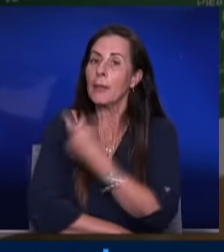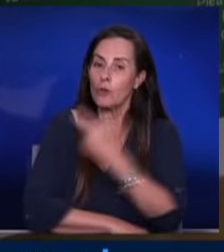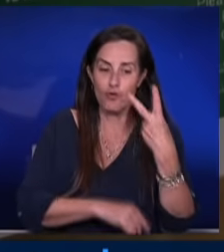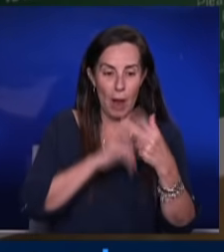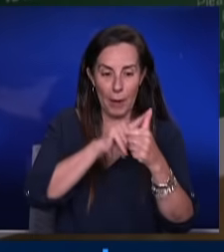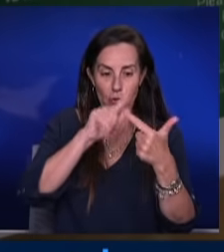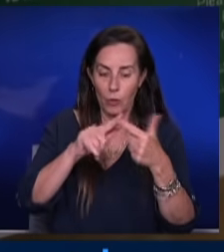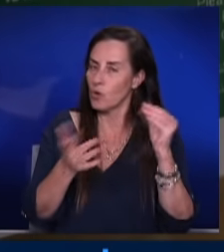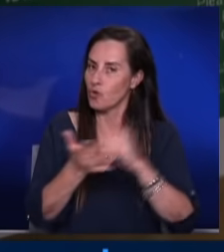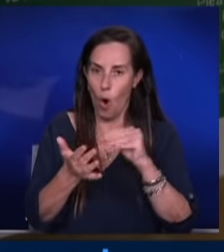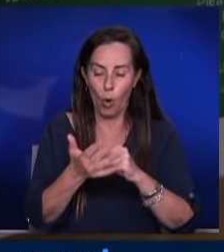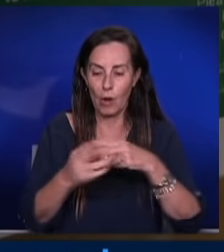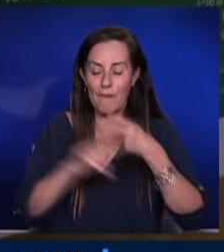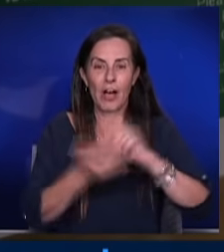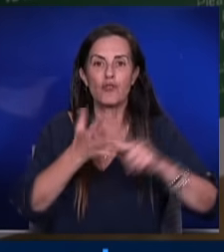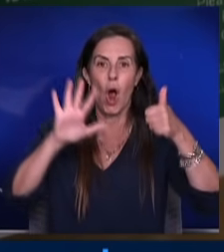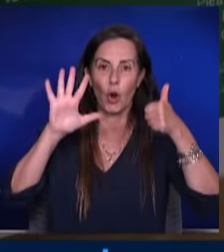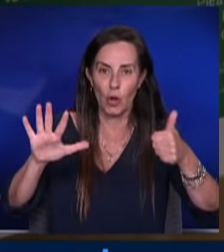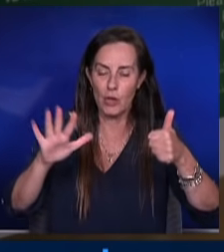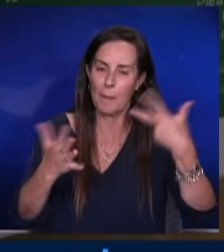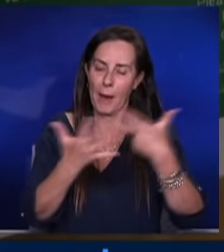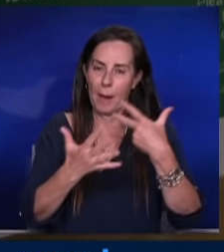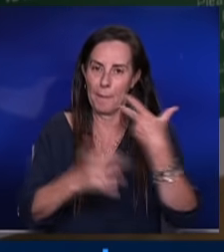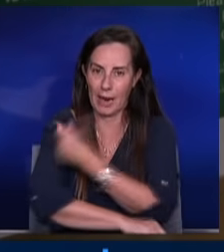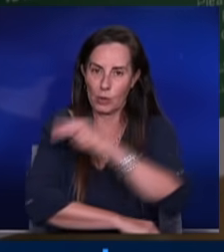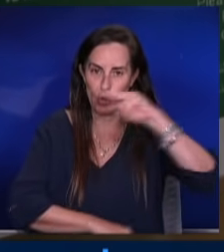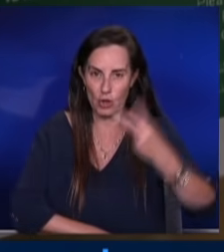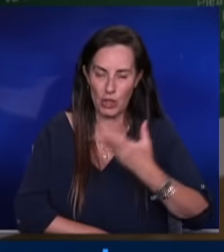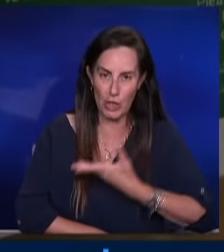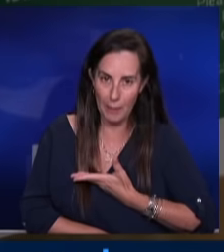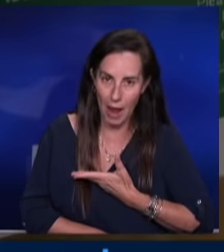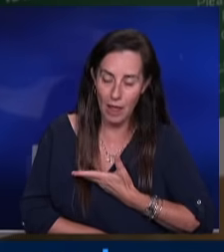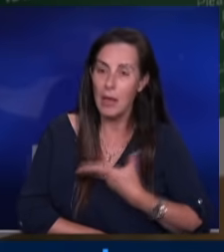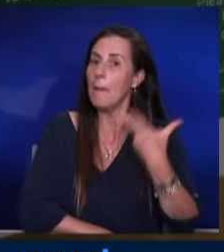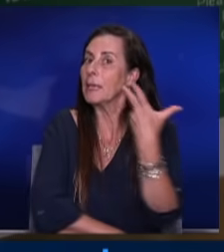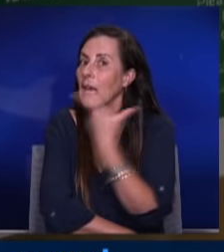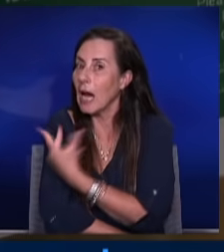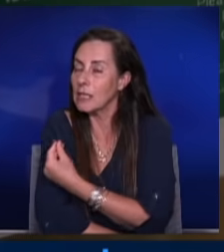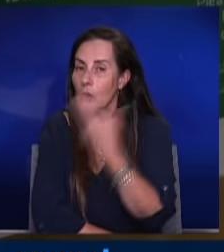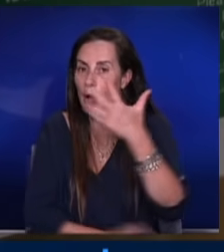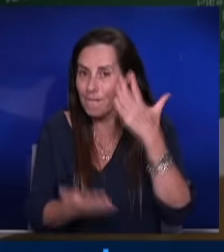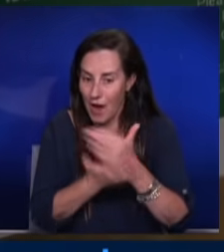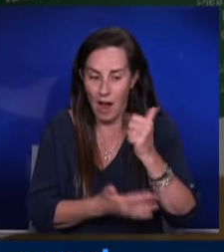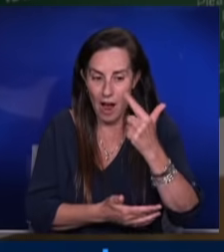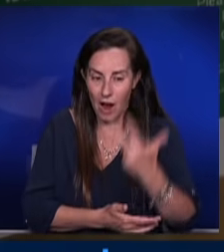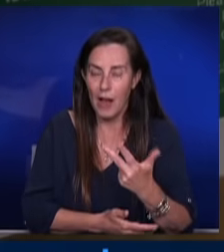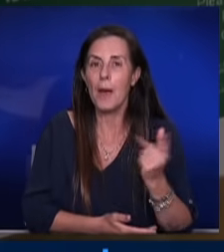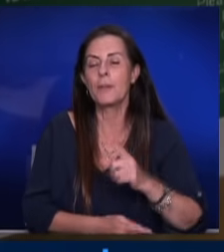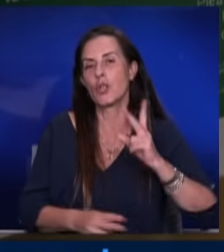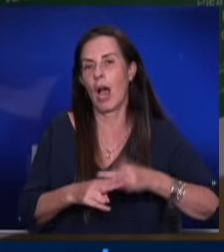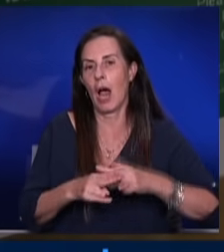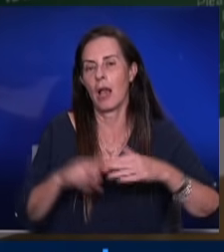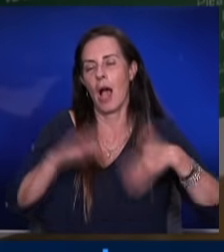מנות שטרם חלפה חצי שנה ממנת החיסון השנייה שקיבל, מתחסן בשלוש מנות, ומי שחלה